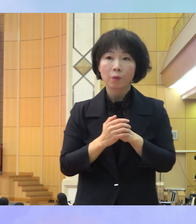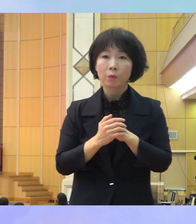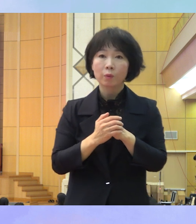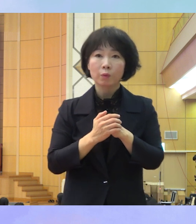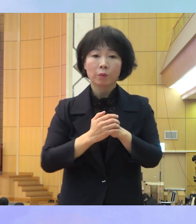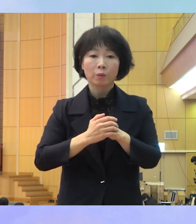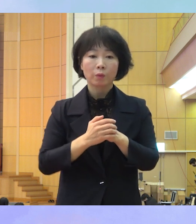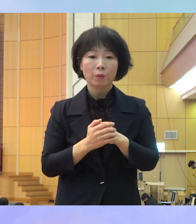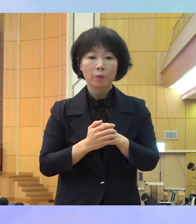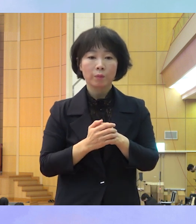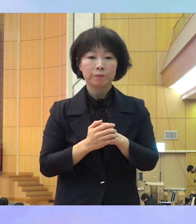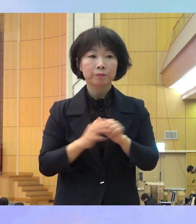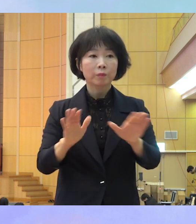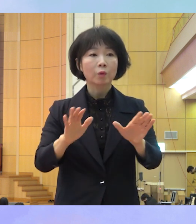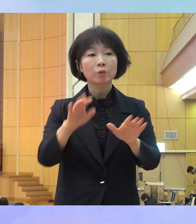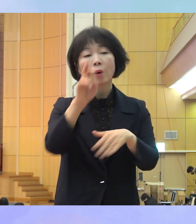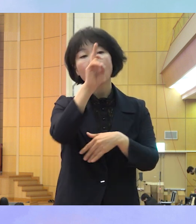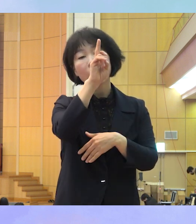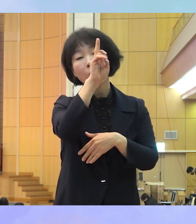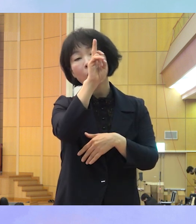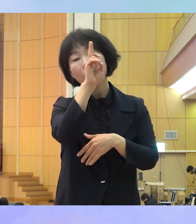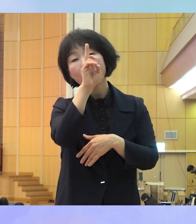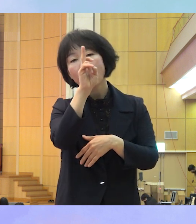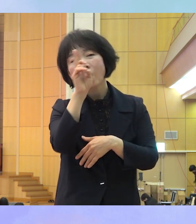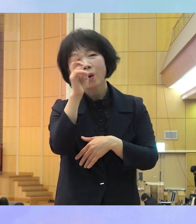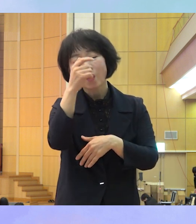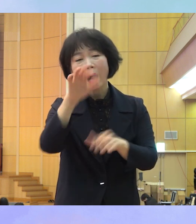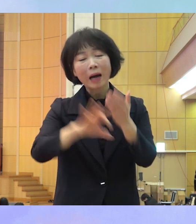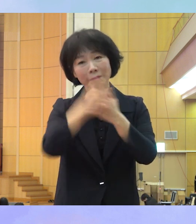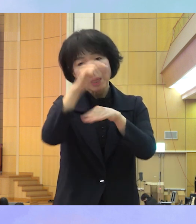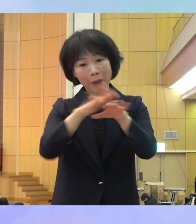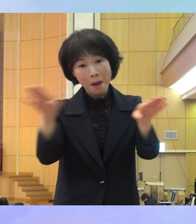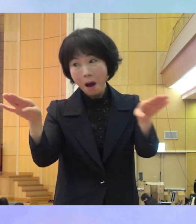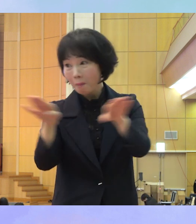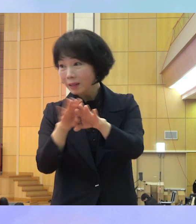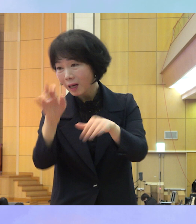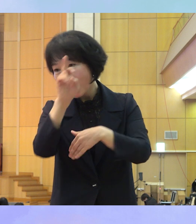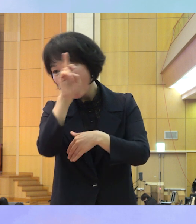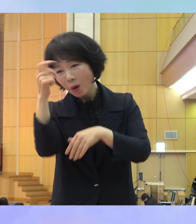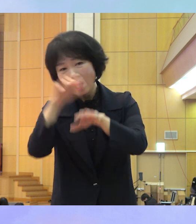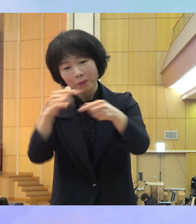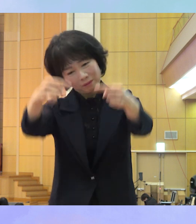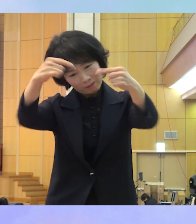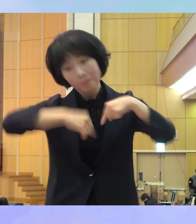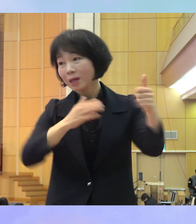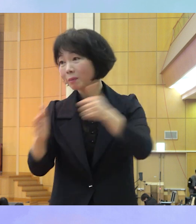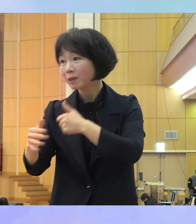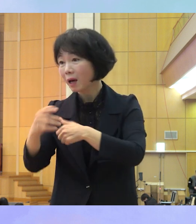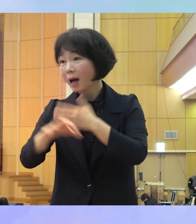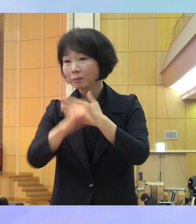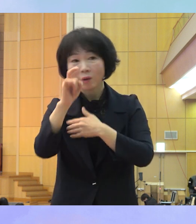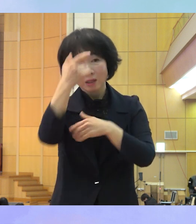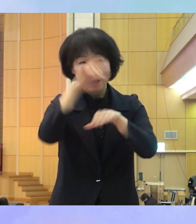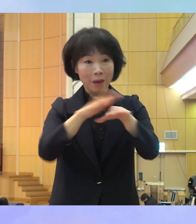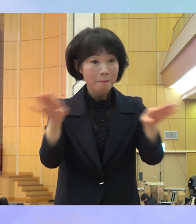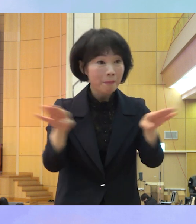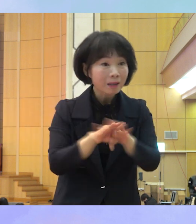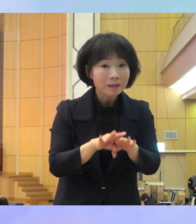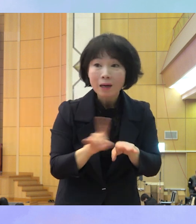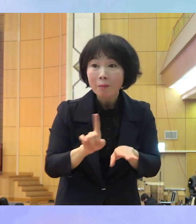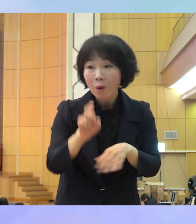계시록 영상 예배와 초급 성경교육, 그리고 이번